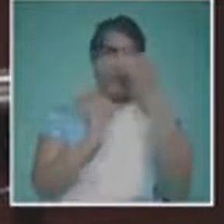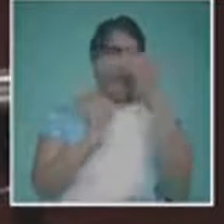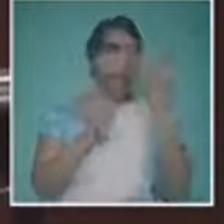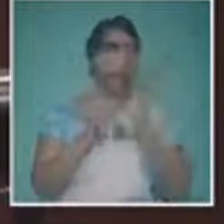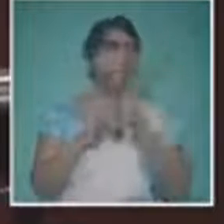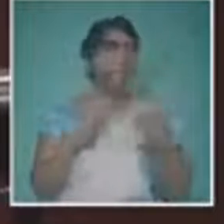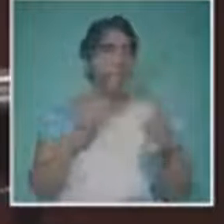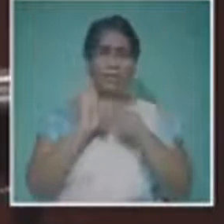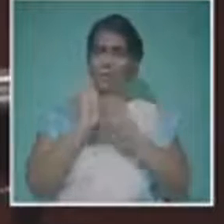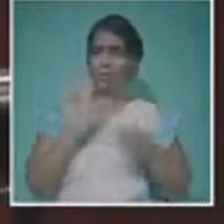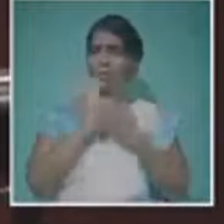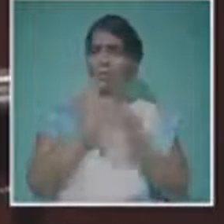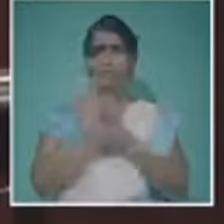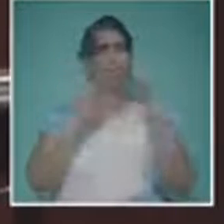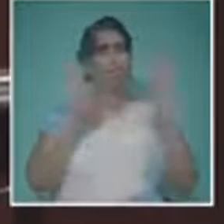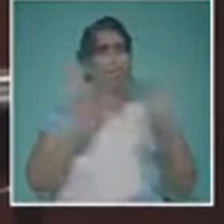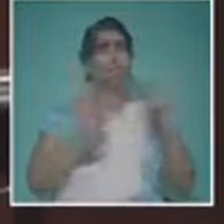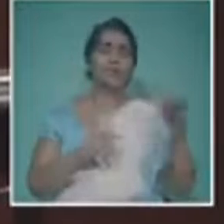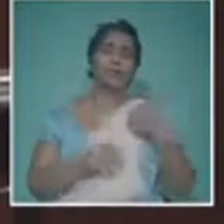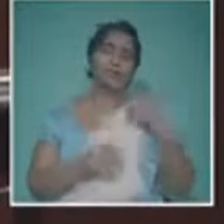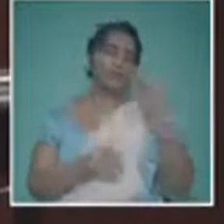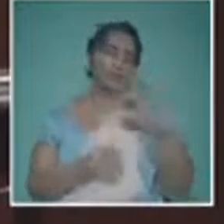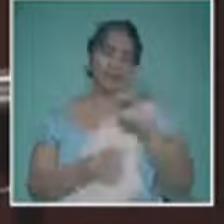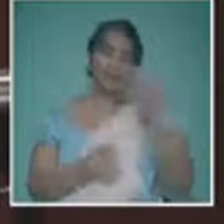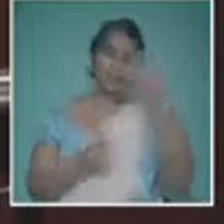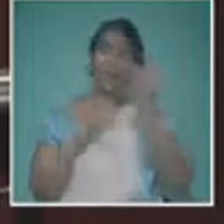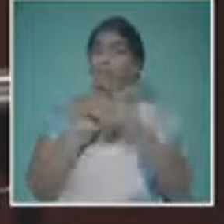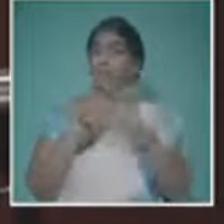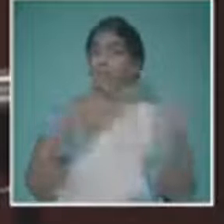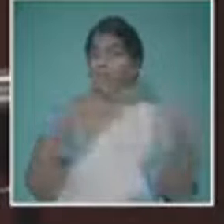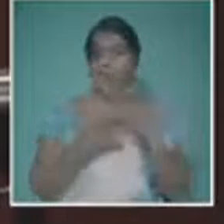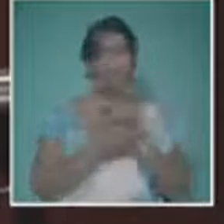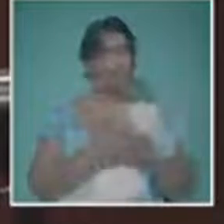அறியோம். உண்மையிலேயே ஒரு ஆதியாய்